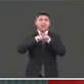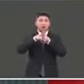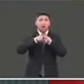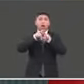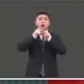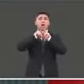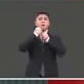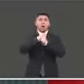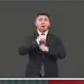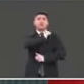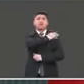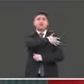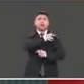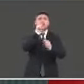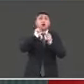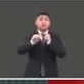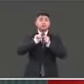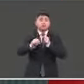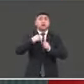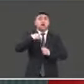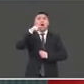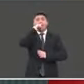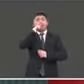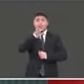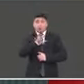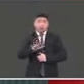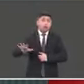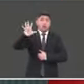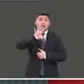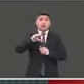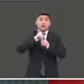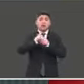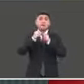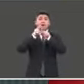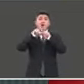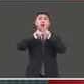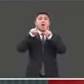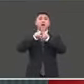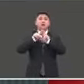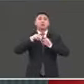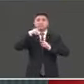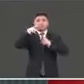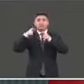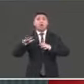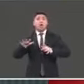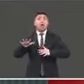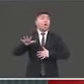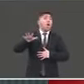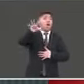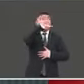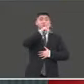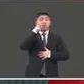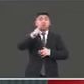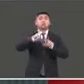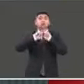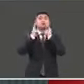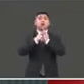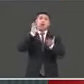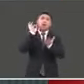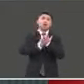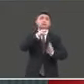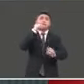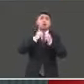Filistin'den Kıbrıs'a Afrika'nın pek çok yerinden Balkanlar'a kadar dünyanın kanayan yarası